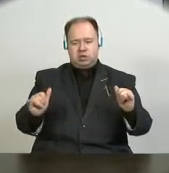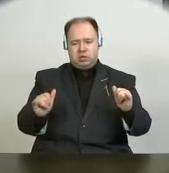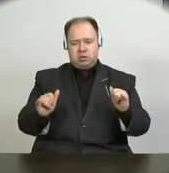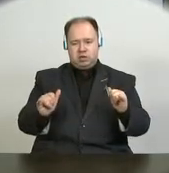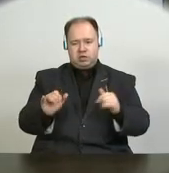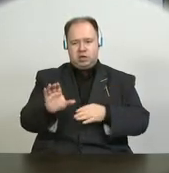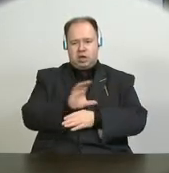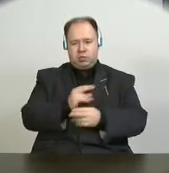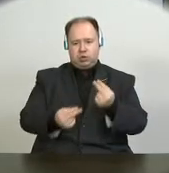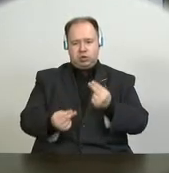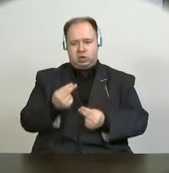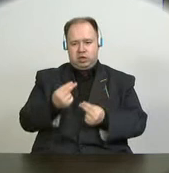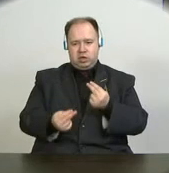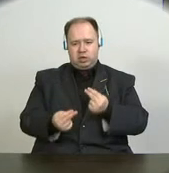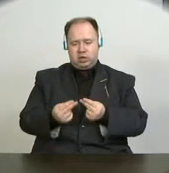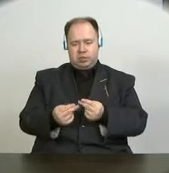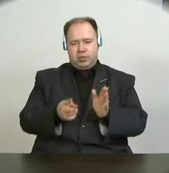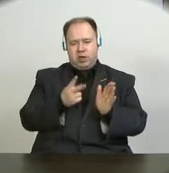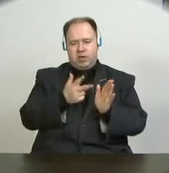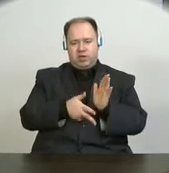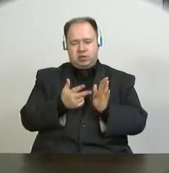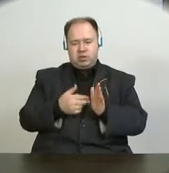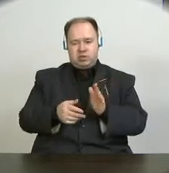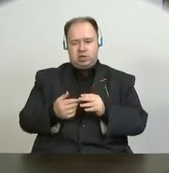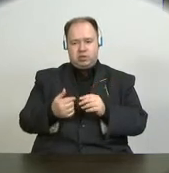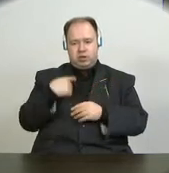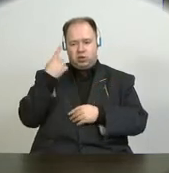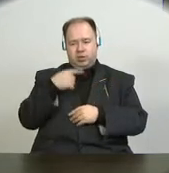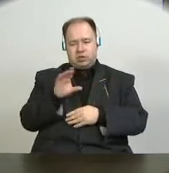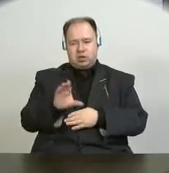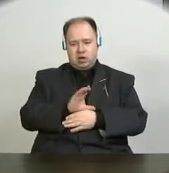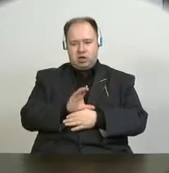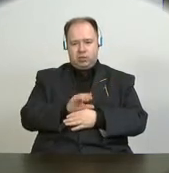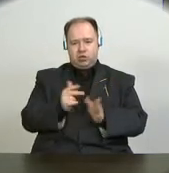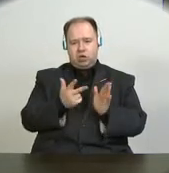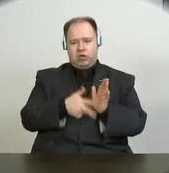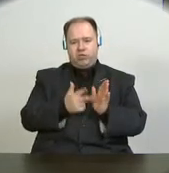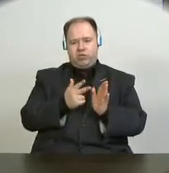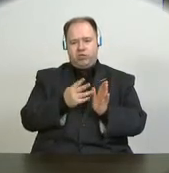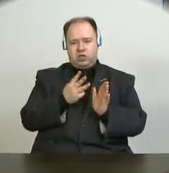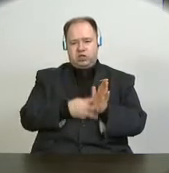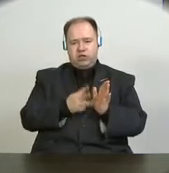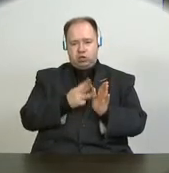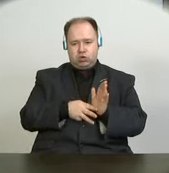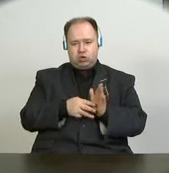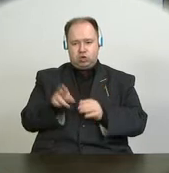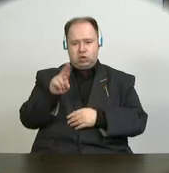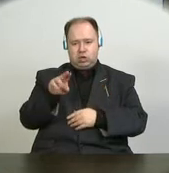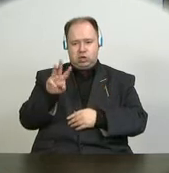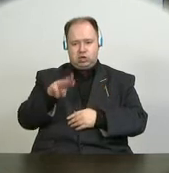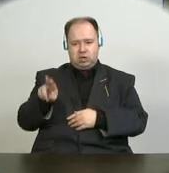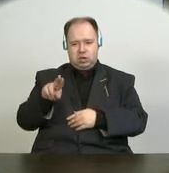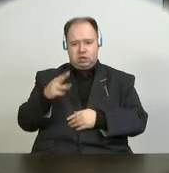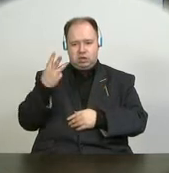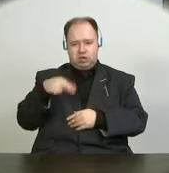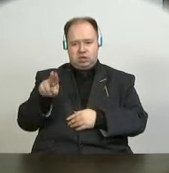80-х и лишь 1 персональные компьютеры в 90-х появились уже 3d игры в